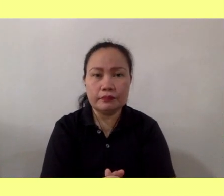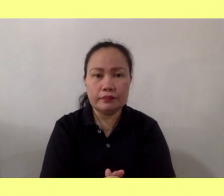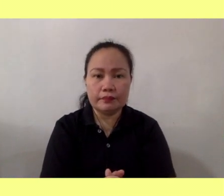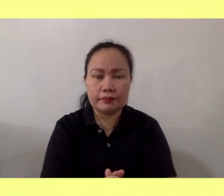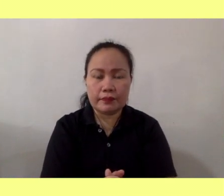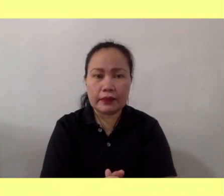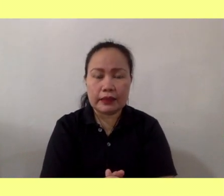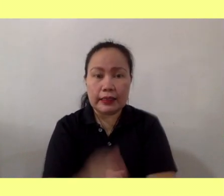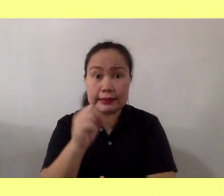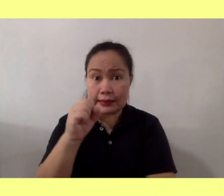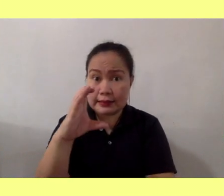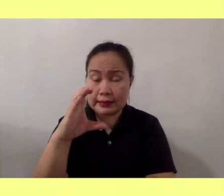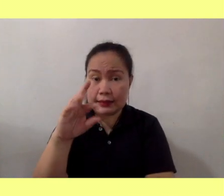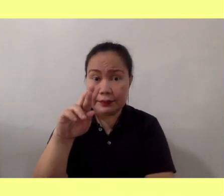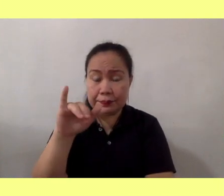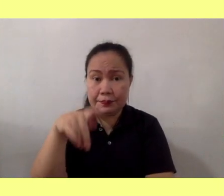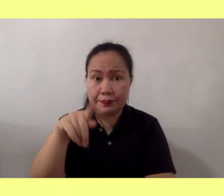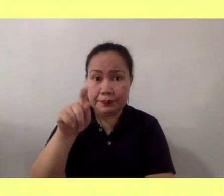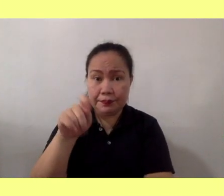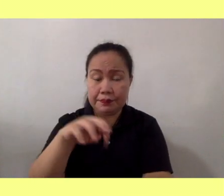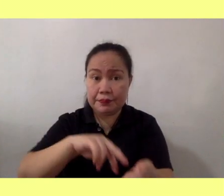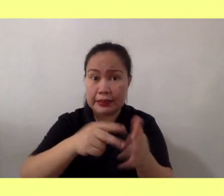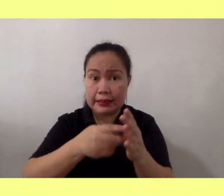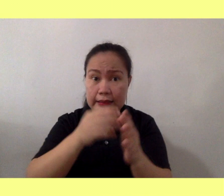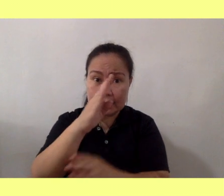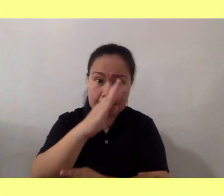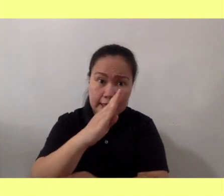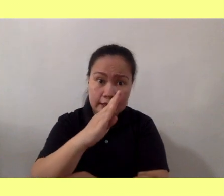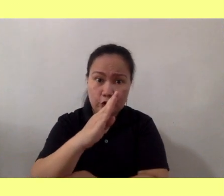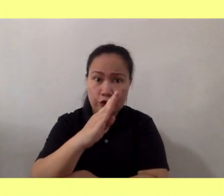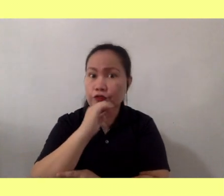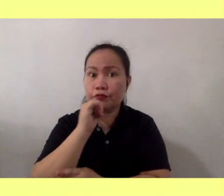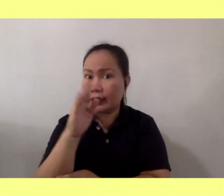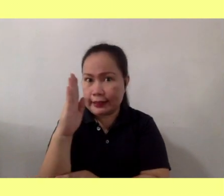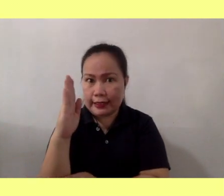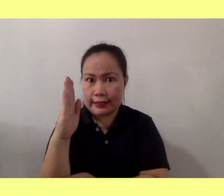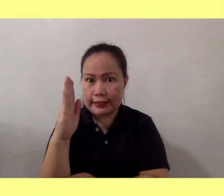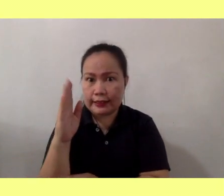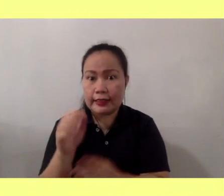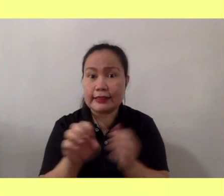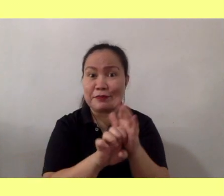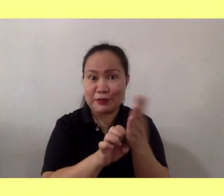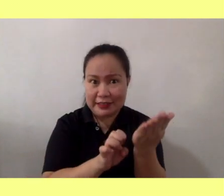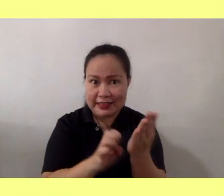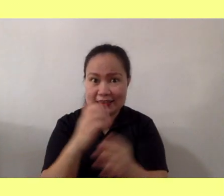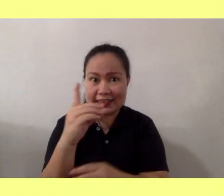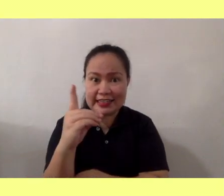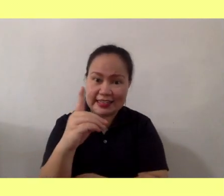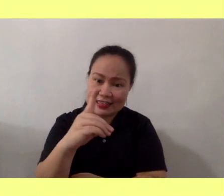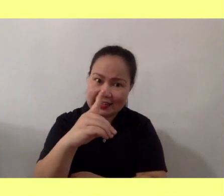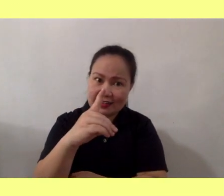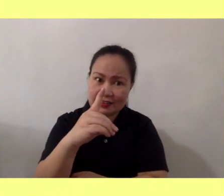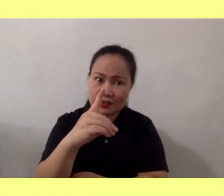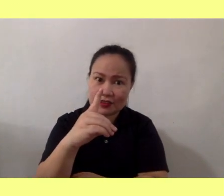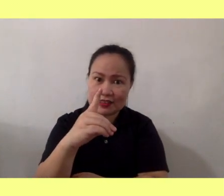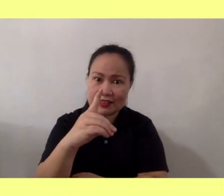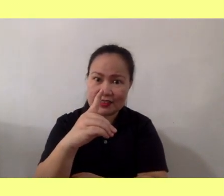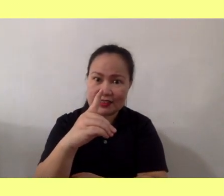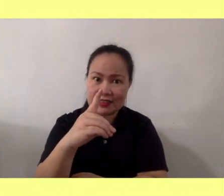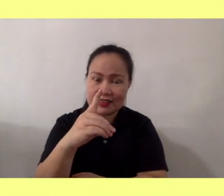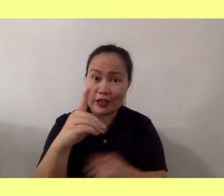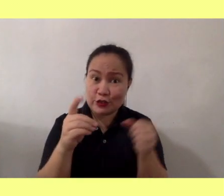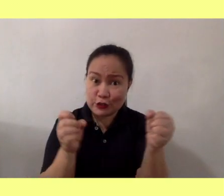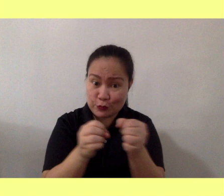letter. Okay? So, script, small script letter. So, halimbawa po ito. Okay. So, as you can